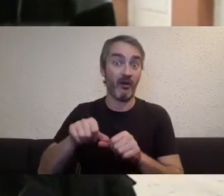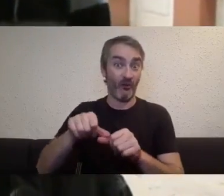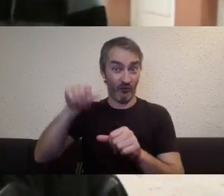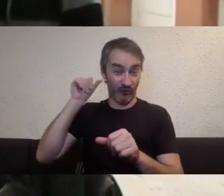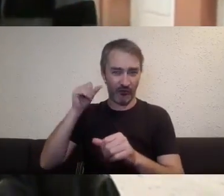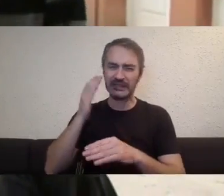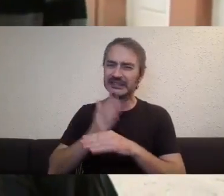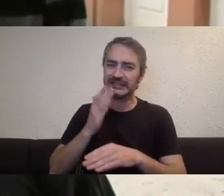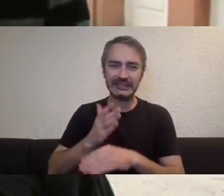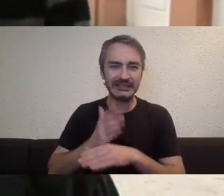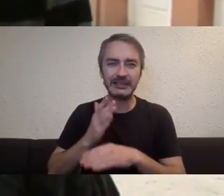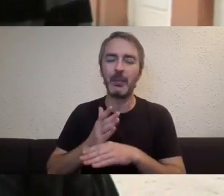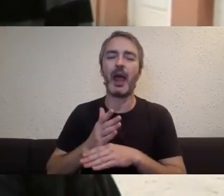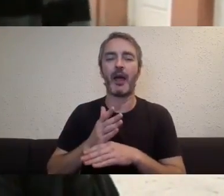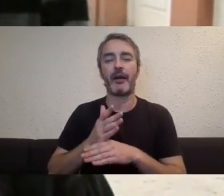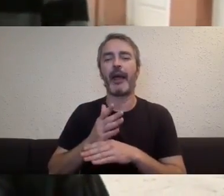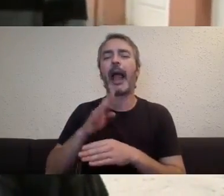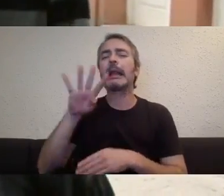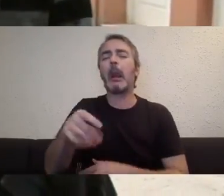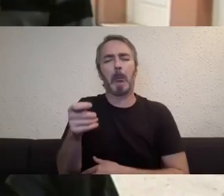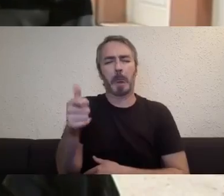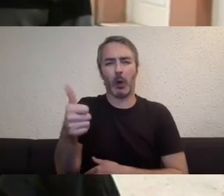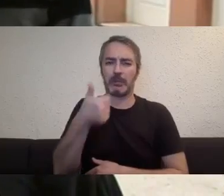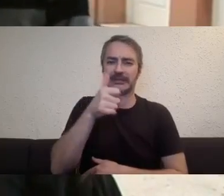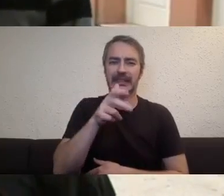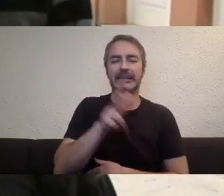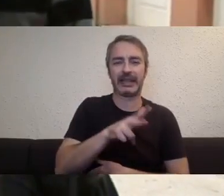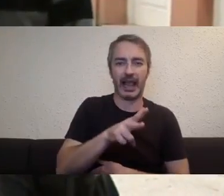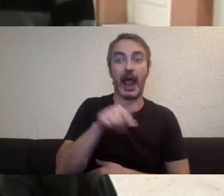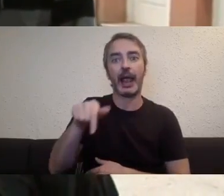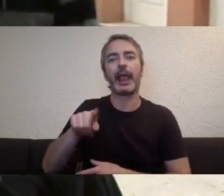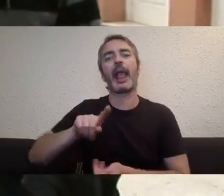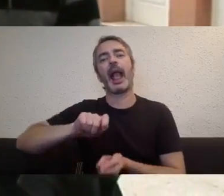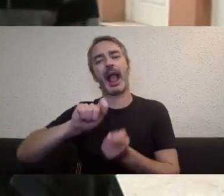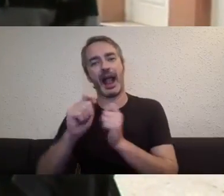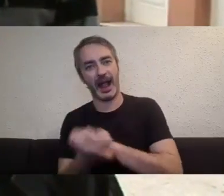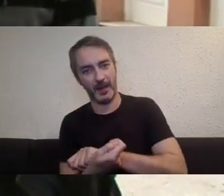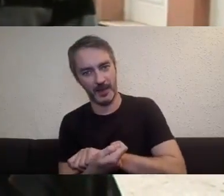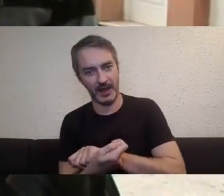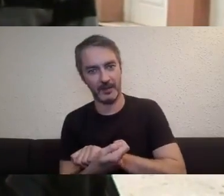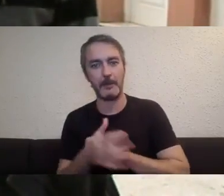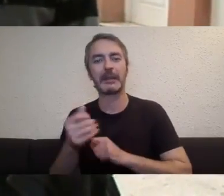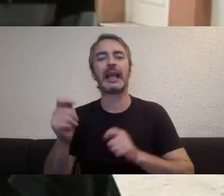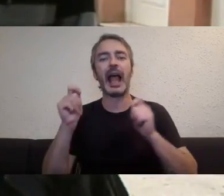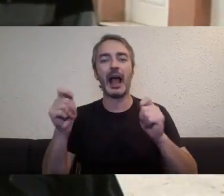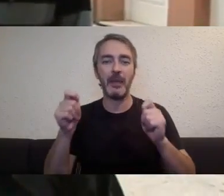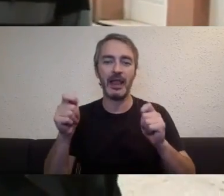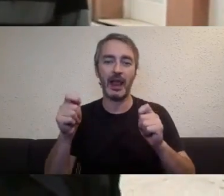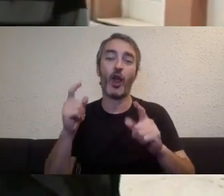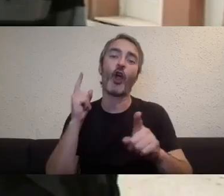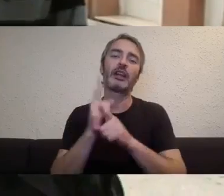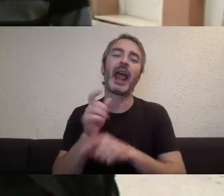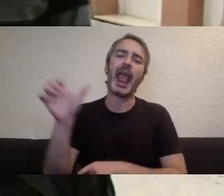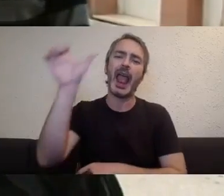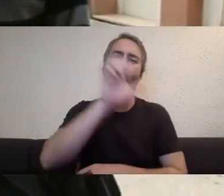català al moviment alternatiu, que fins llavors era merament residual, doncs a partir d'aquí va servir per això. I en l'època també de